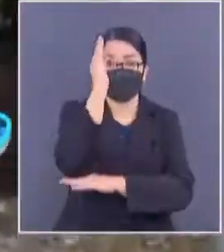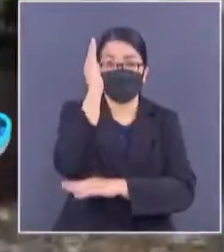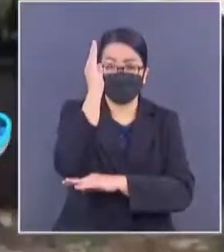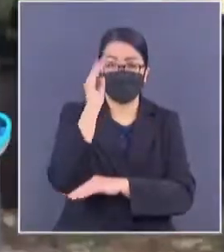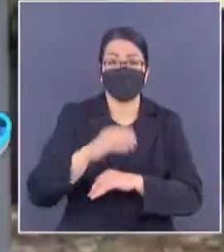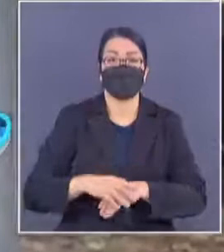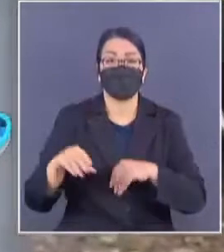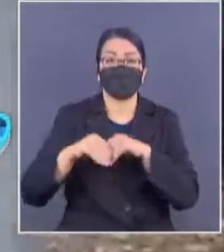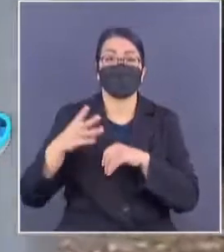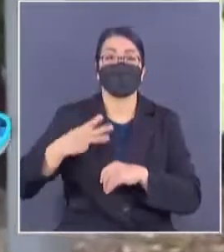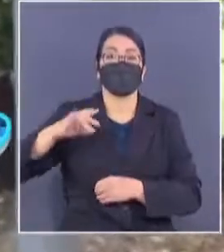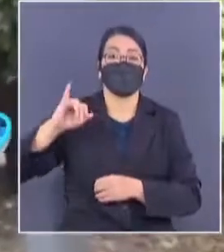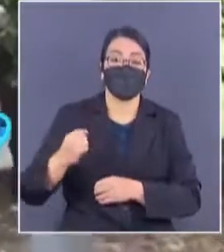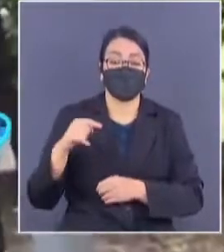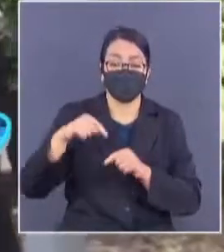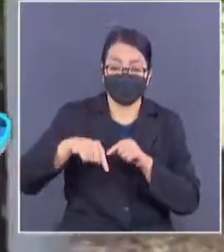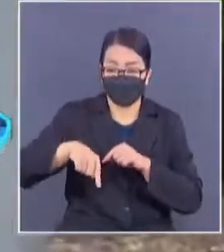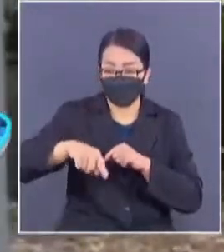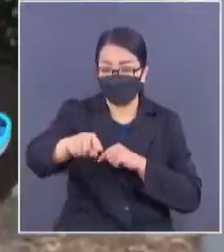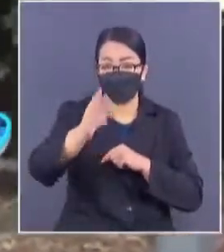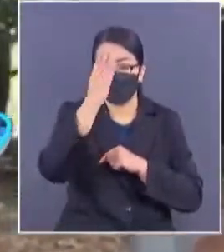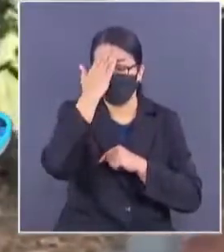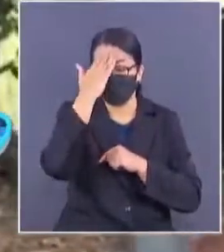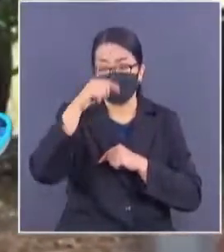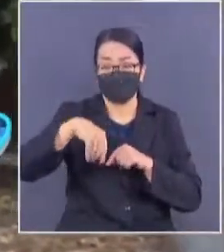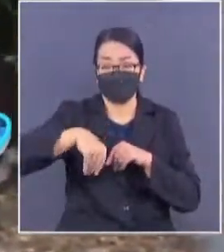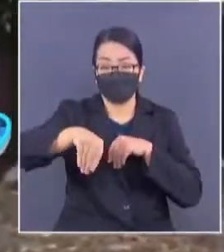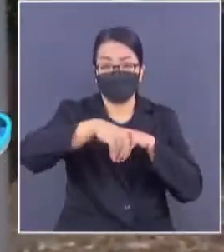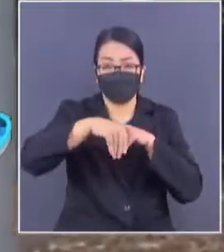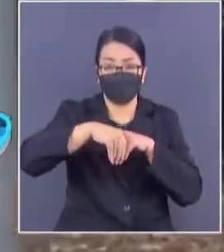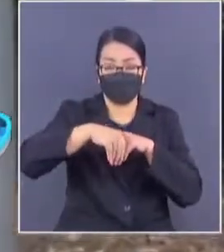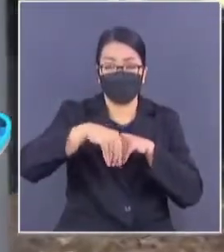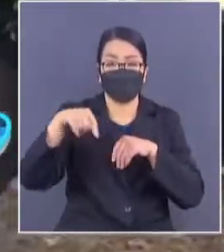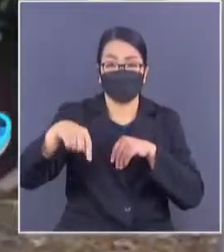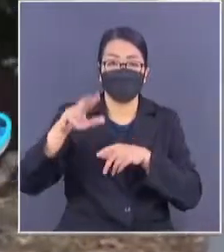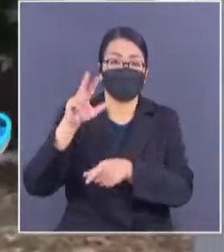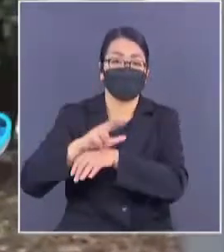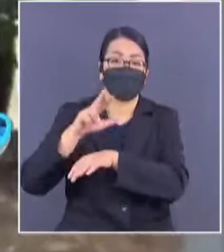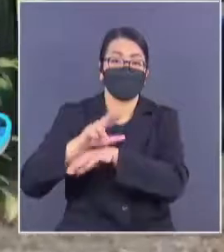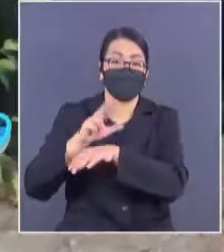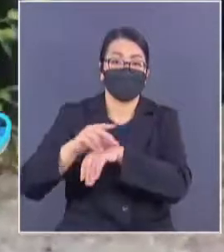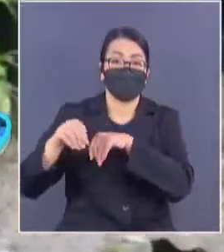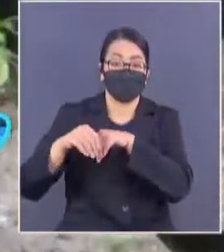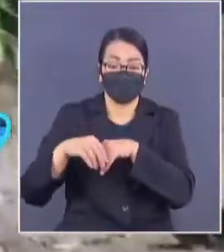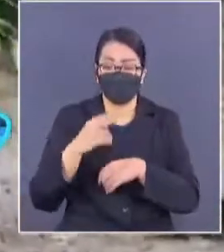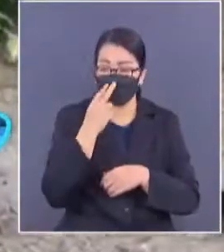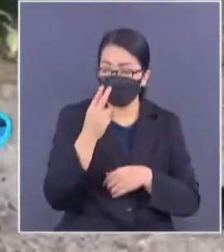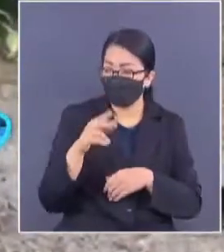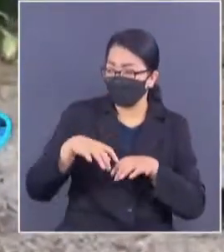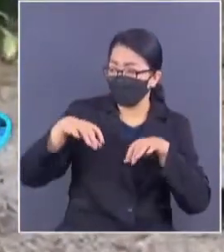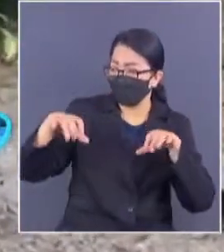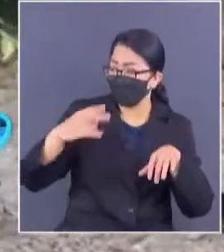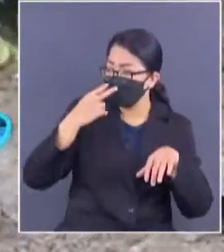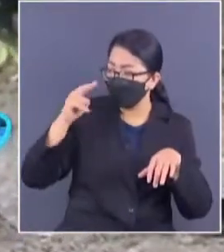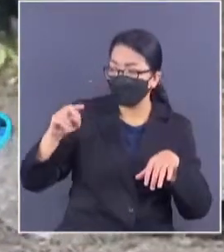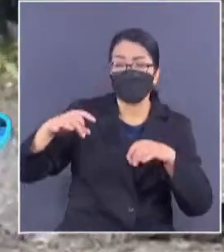หาญาติพอถึงปากซอยจุฬาลงกรณ์12ค่ะหรือว่าใกล้ๆกับห้างสรรพสินค้ามาบุญคลองก็มองไปฝั่งตรงข้ามซึ่งเป็